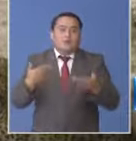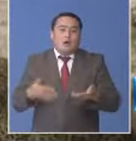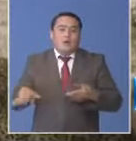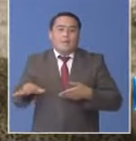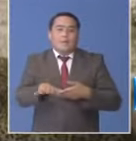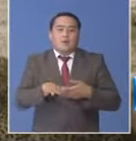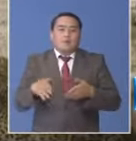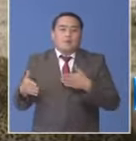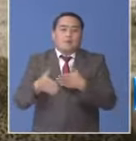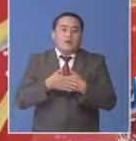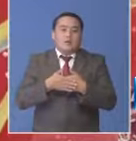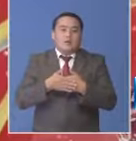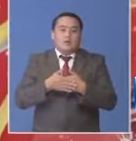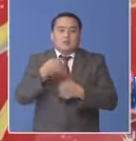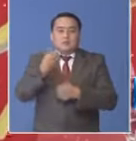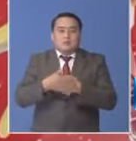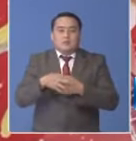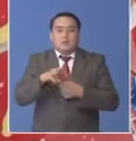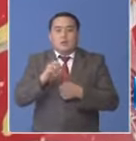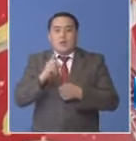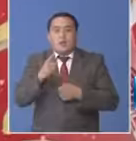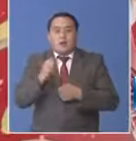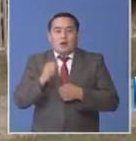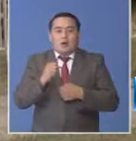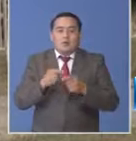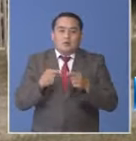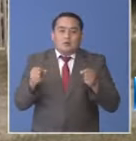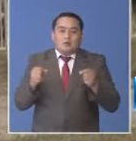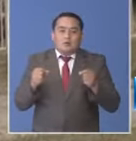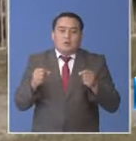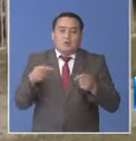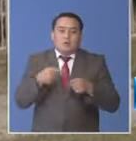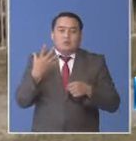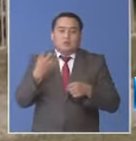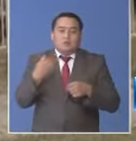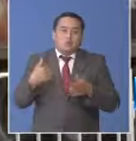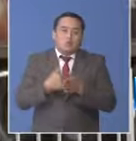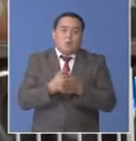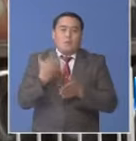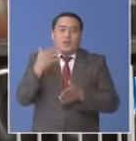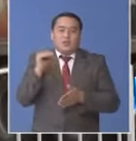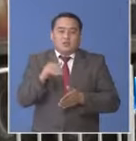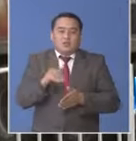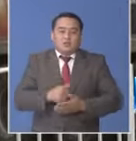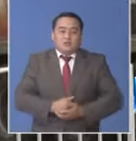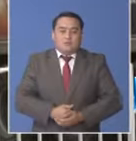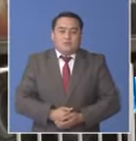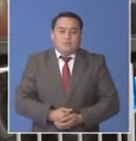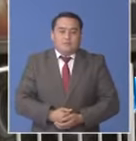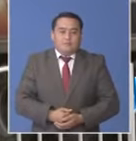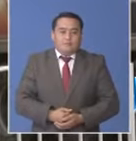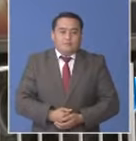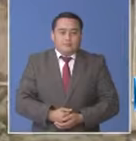площадке перед торгово-развлекательным центром «Мега». Стоимость билета варьируется от 1,5 до 5 тысяч тенге. Асим Кащегулова,